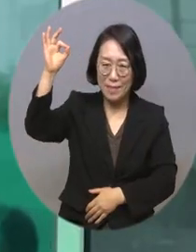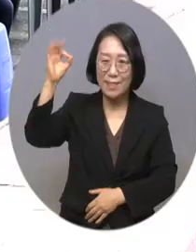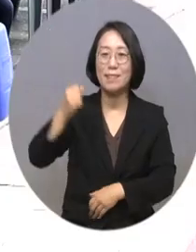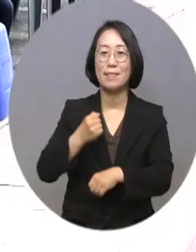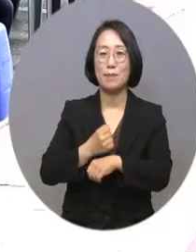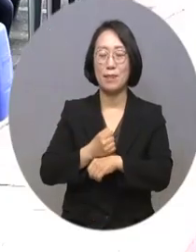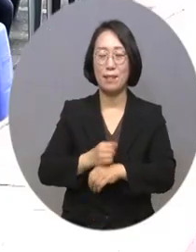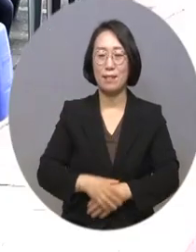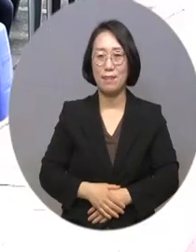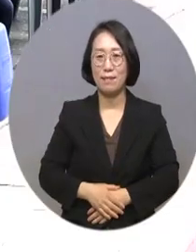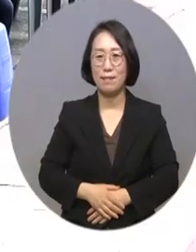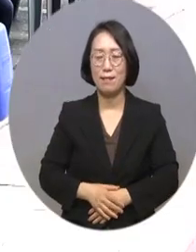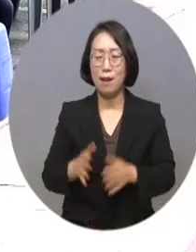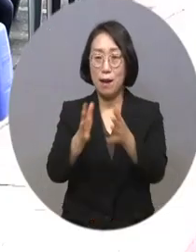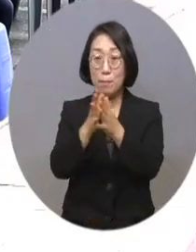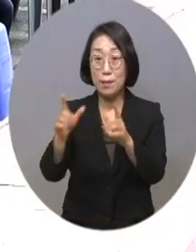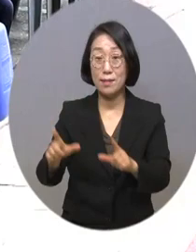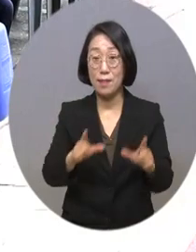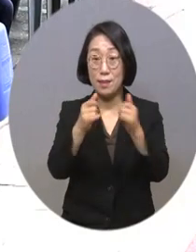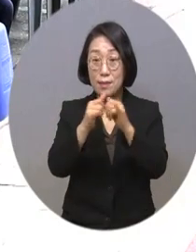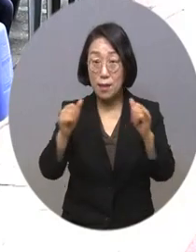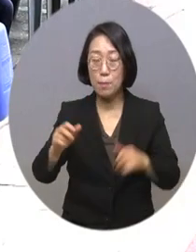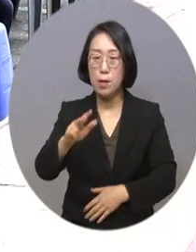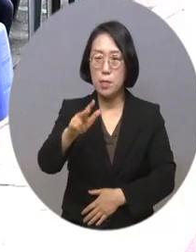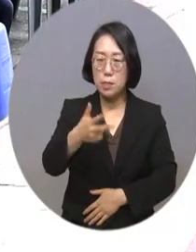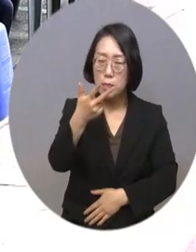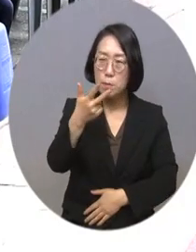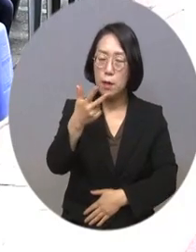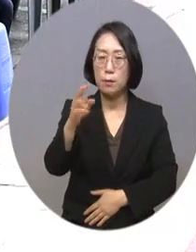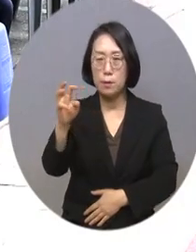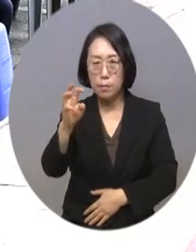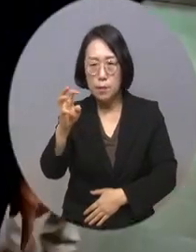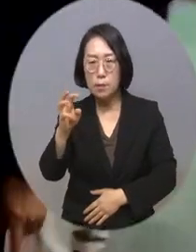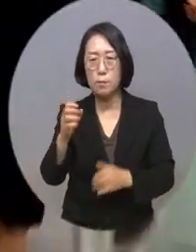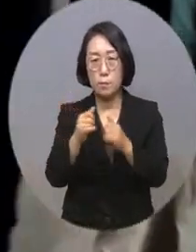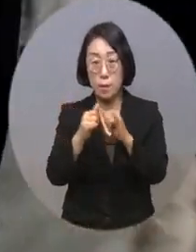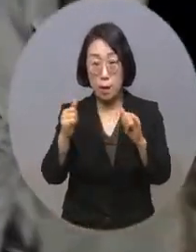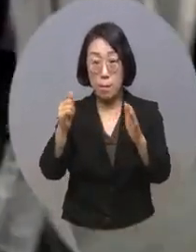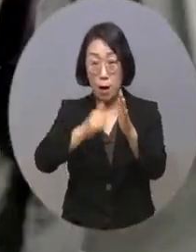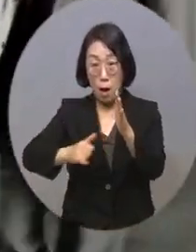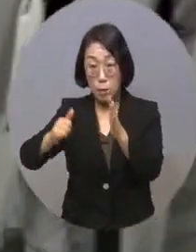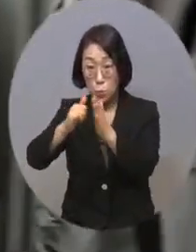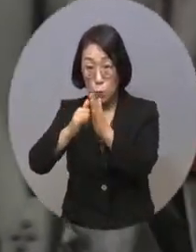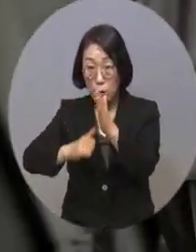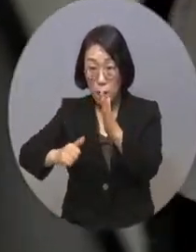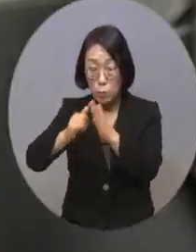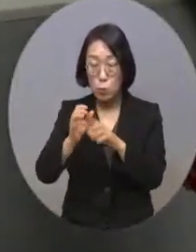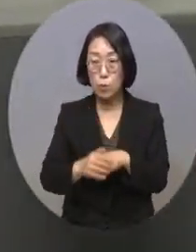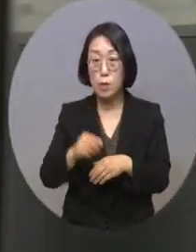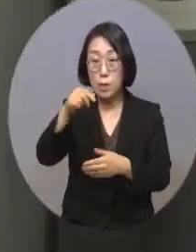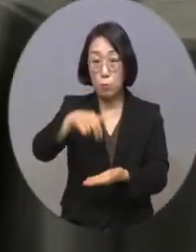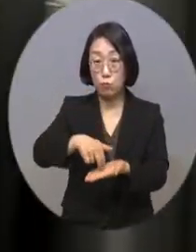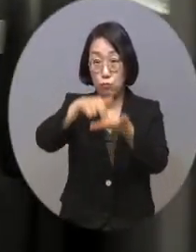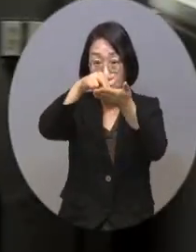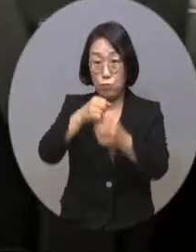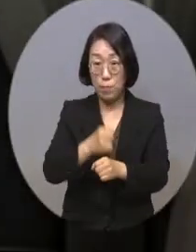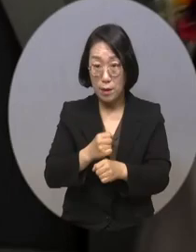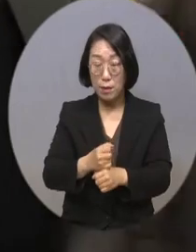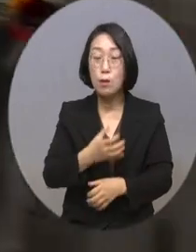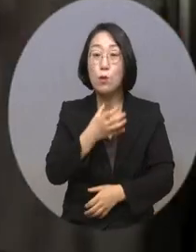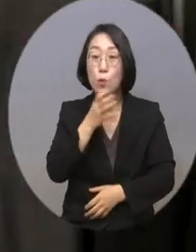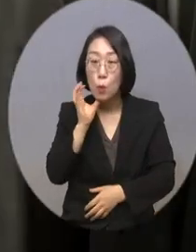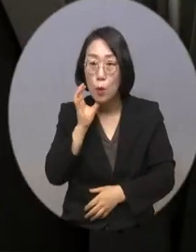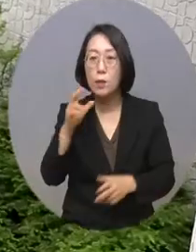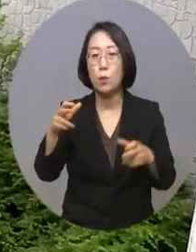떠올렸습니다. 아파트에 거주하는 730세대의 주민들은 5개 승강기 설치로 노약자와 장애인